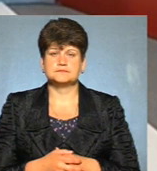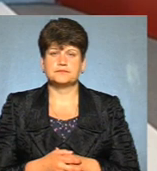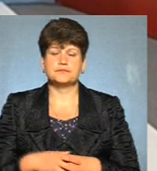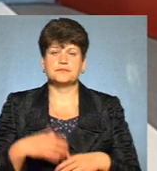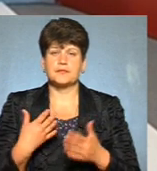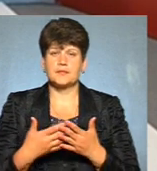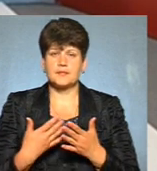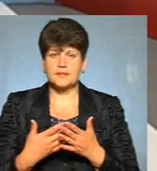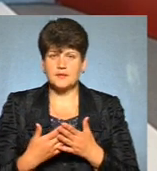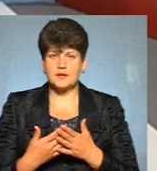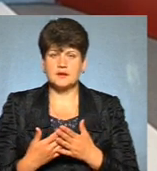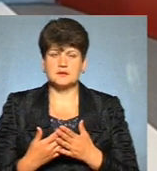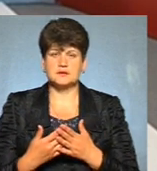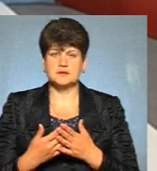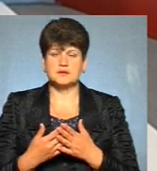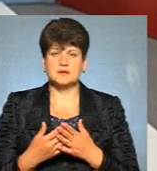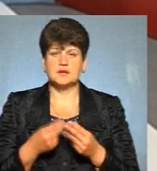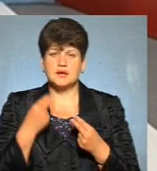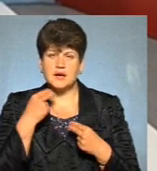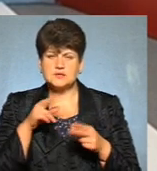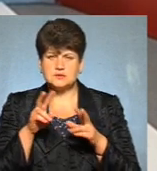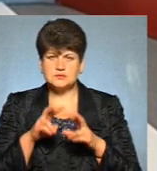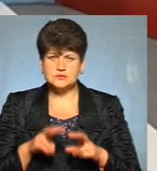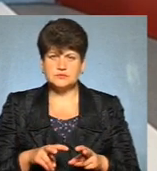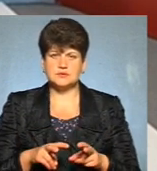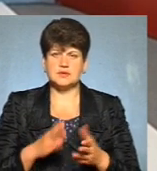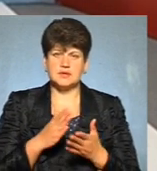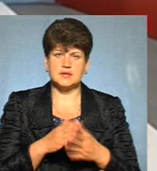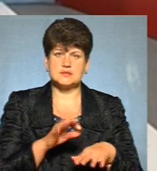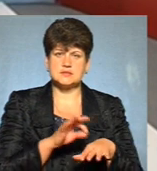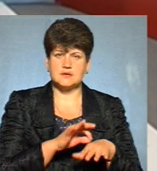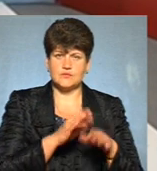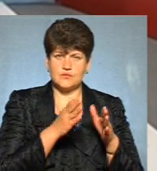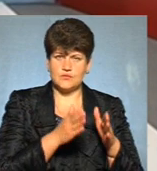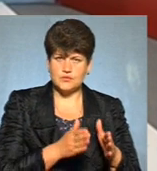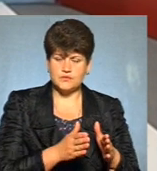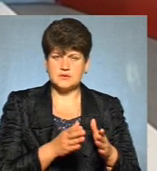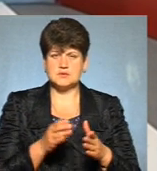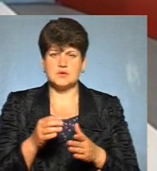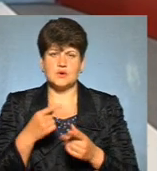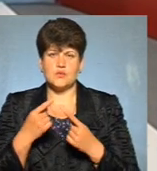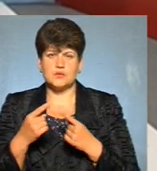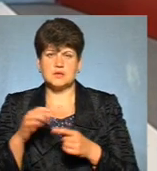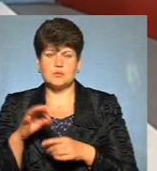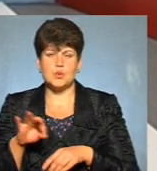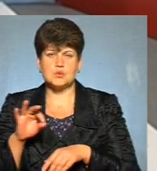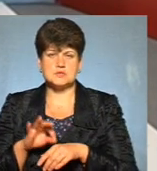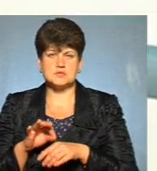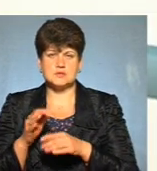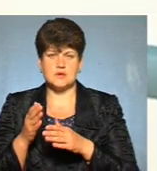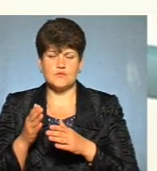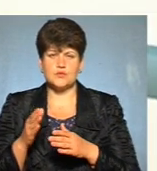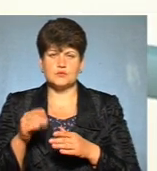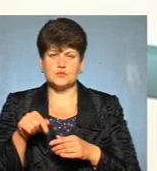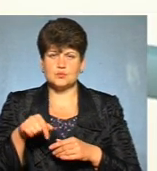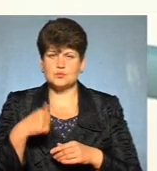Статистику, звичайно, краще аналізувати, наприклад, діз захворюваності. Так от, якщо говорити про захворюваність, то в